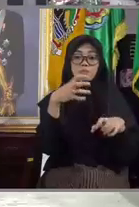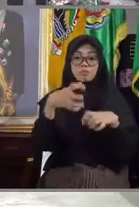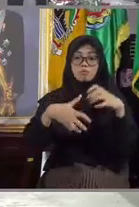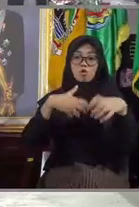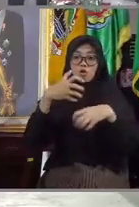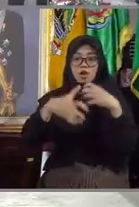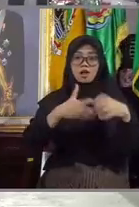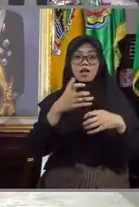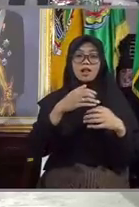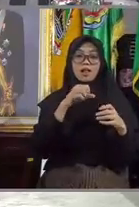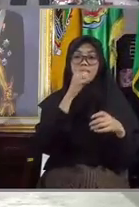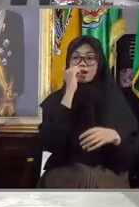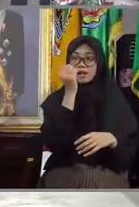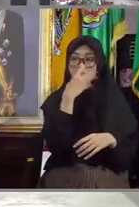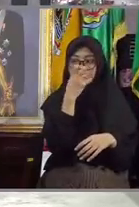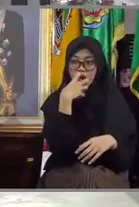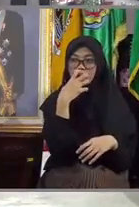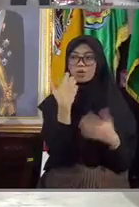didorong pada,